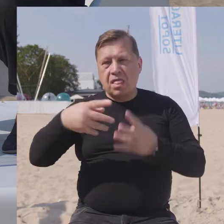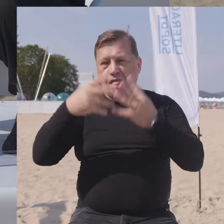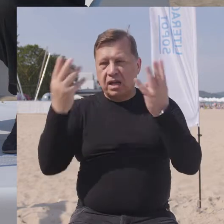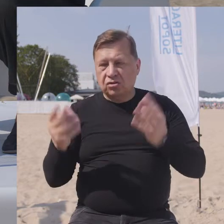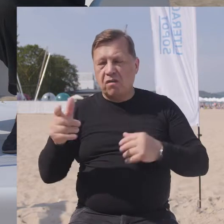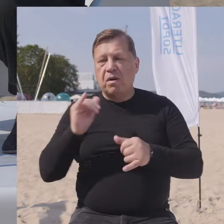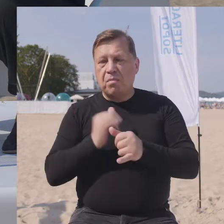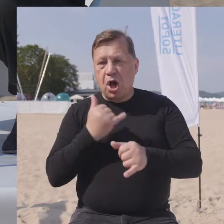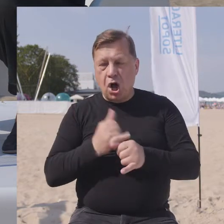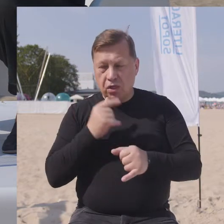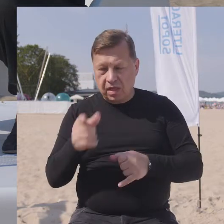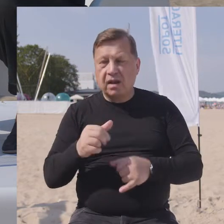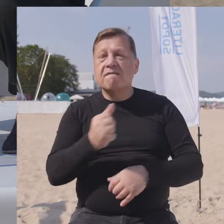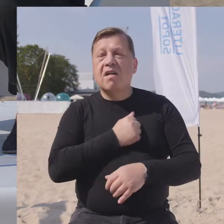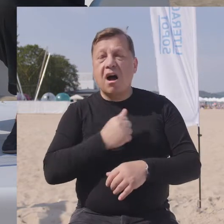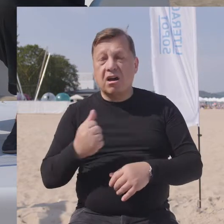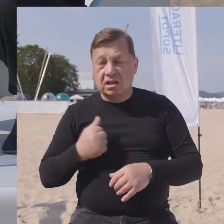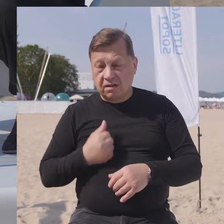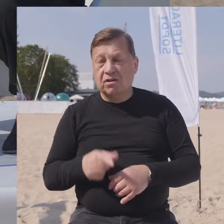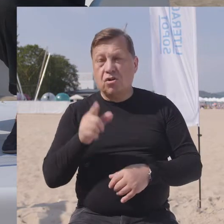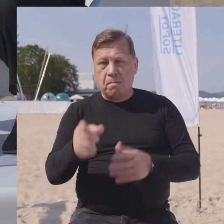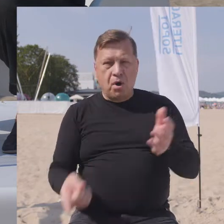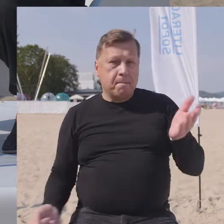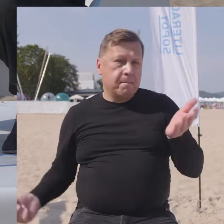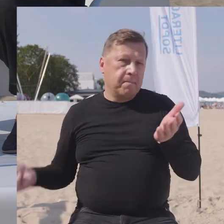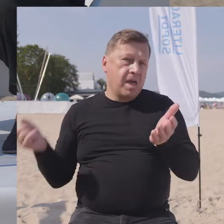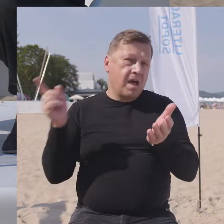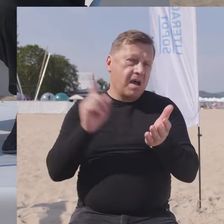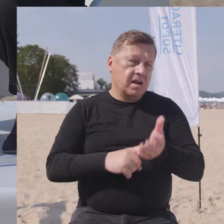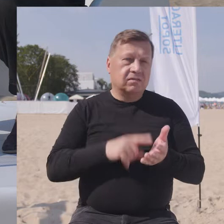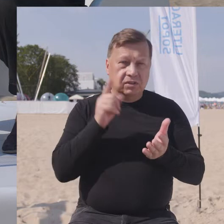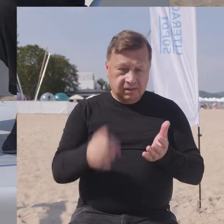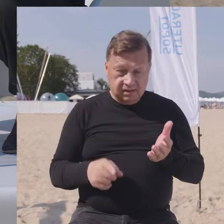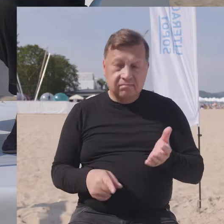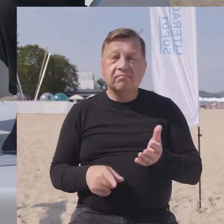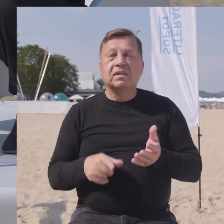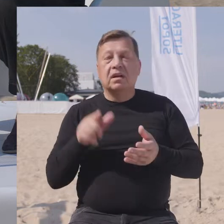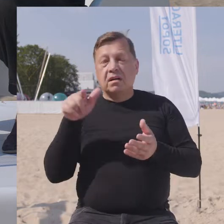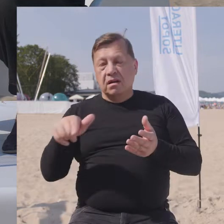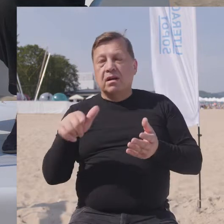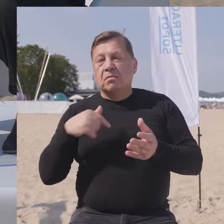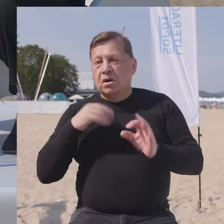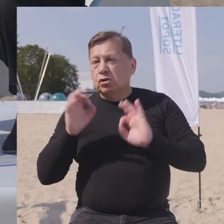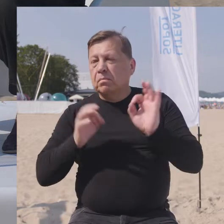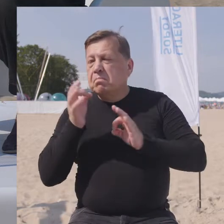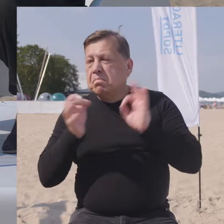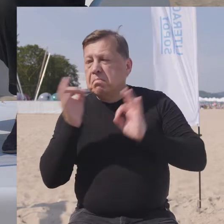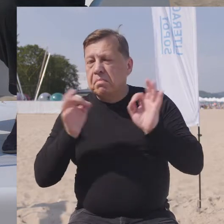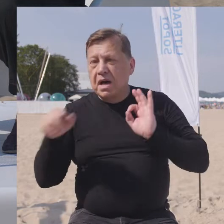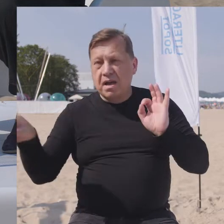ulicach Warszawy, też był momentem przełomowym, co widać w sondażach, w tych pytaniach na temat nie tylko